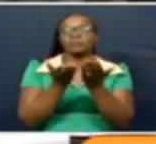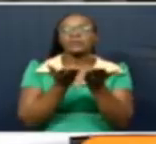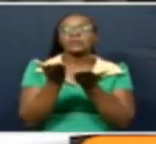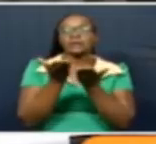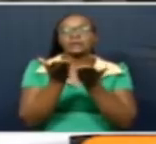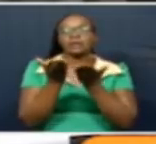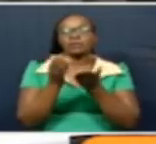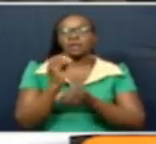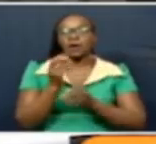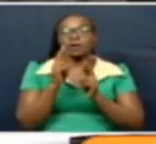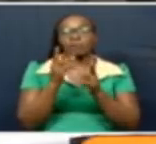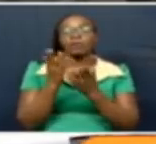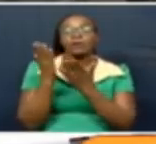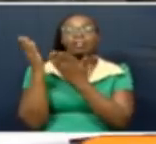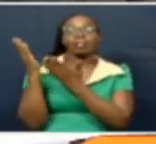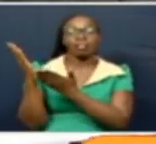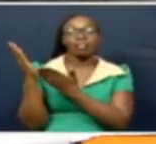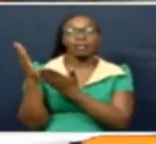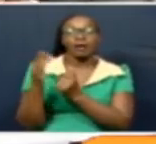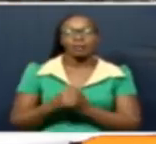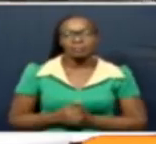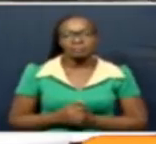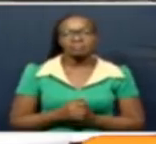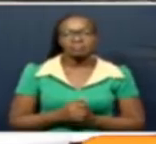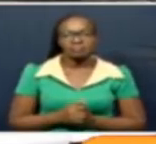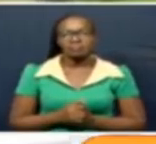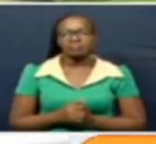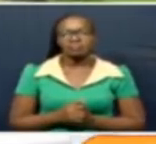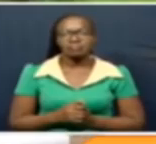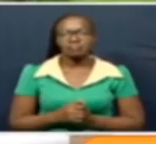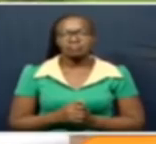hiyo na sasa anasimulia zaidi.